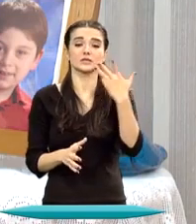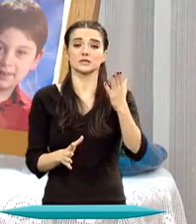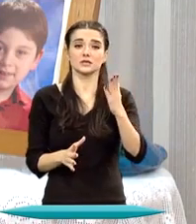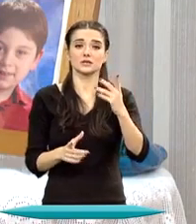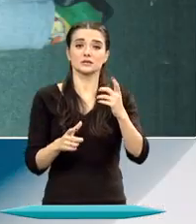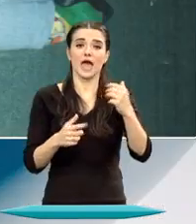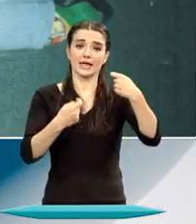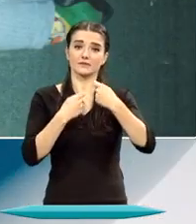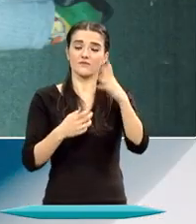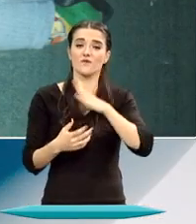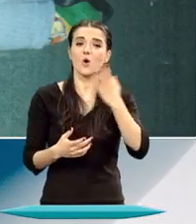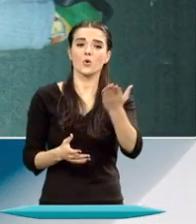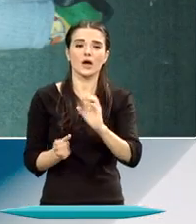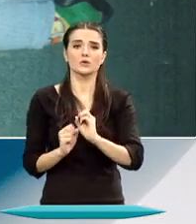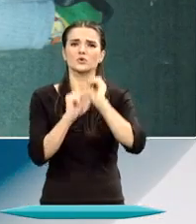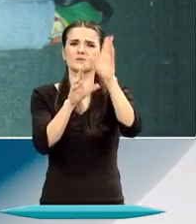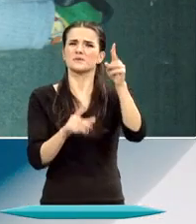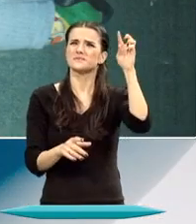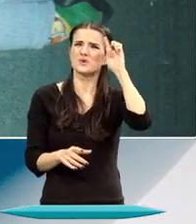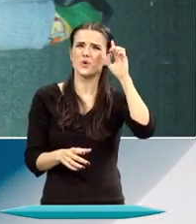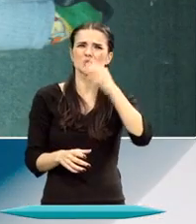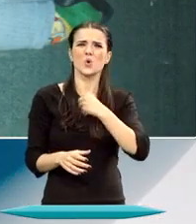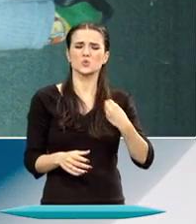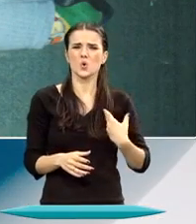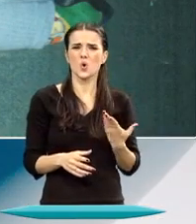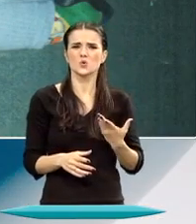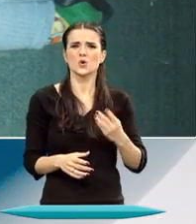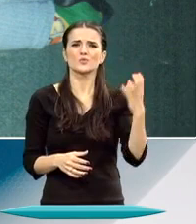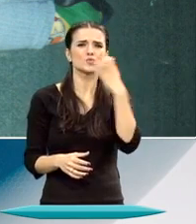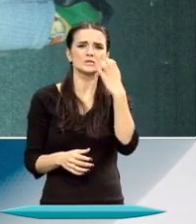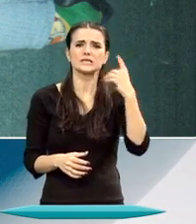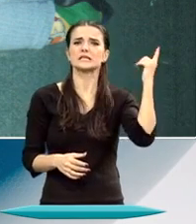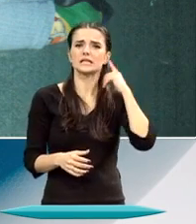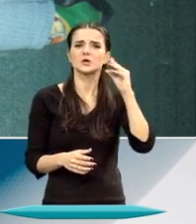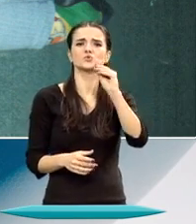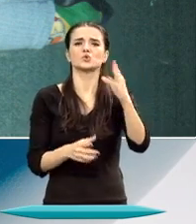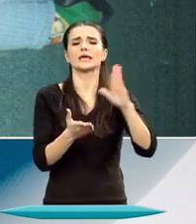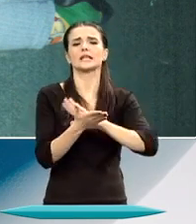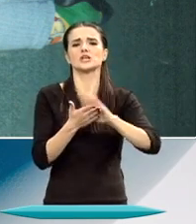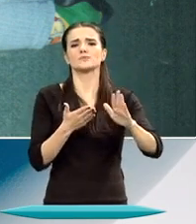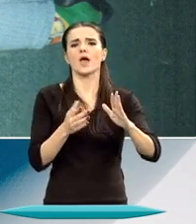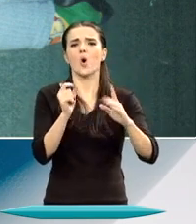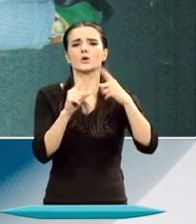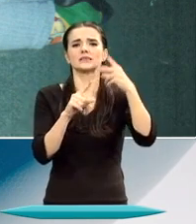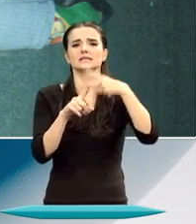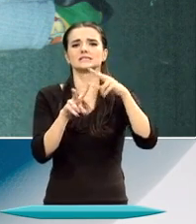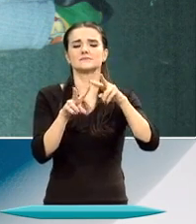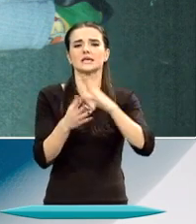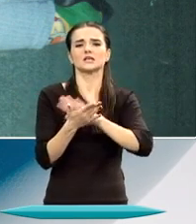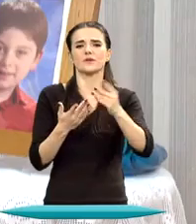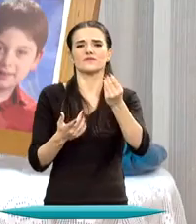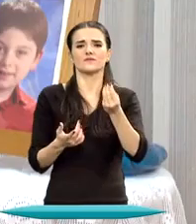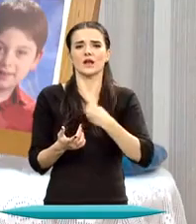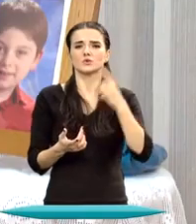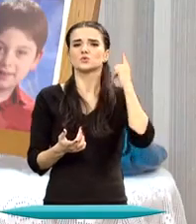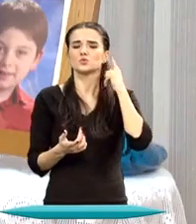Bir psikolog doktordu. İşte ragi müzik dinleterek çocukları iyileştirdiğini duyduk. Yaklaşık 2 ay falan annem onu